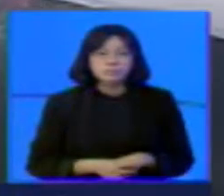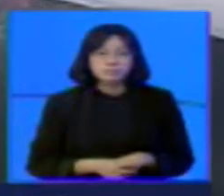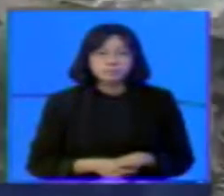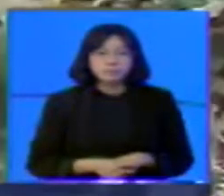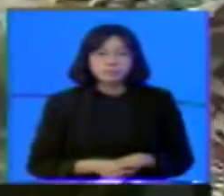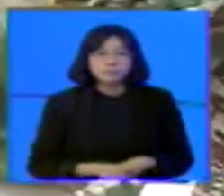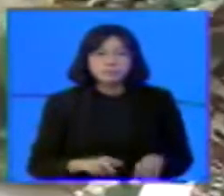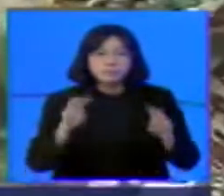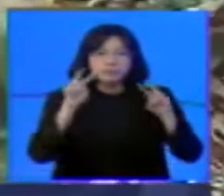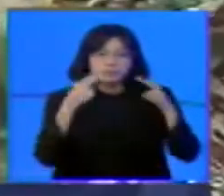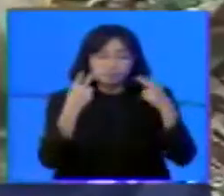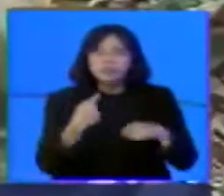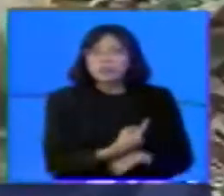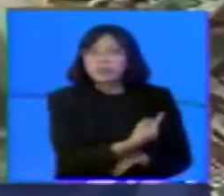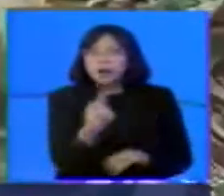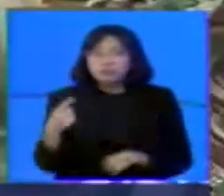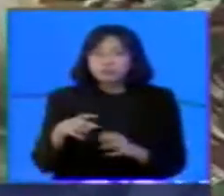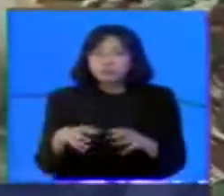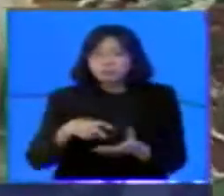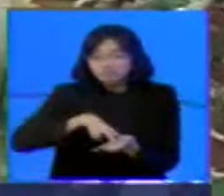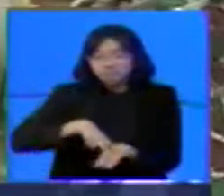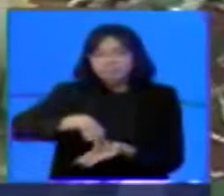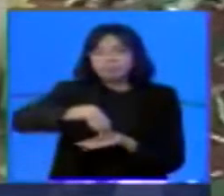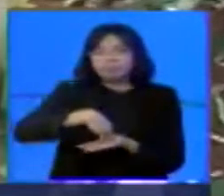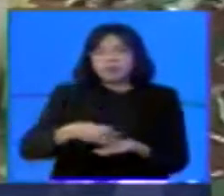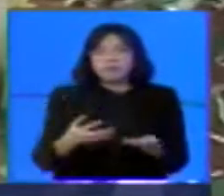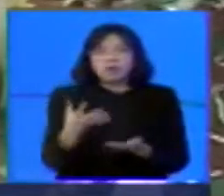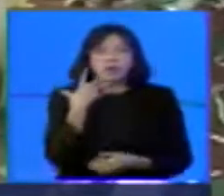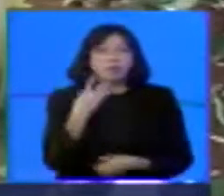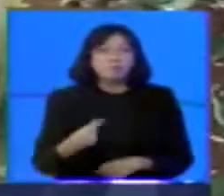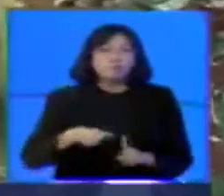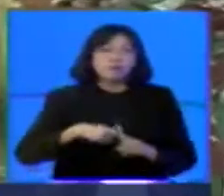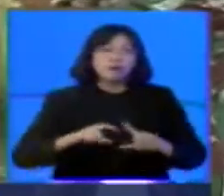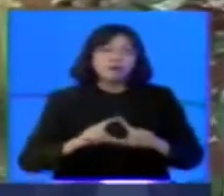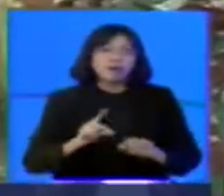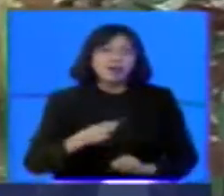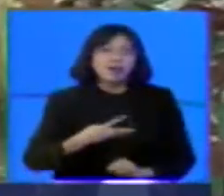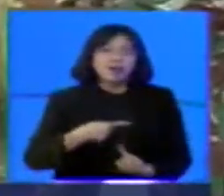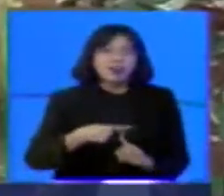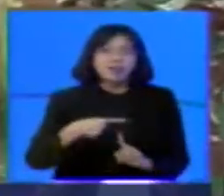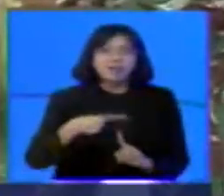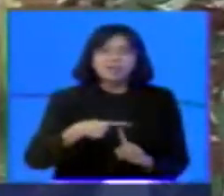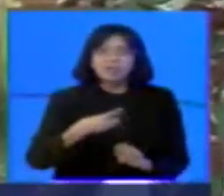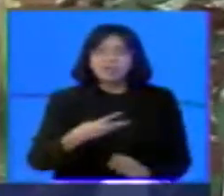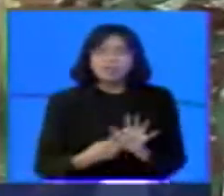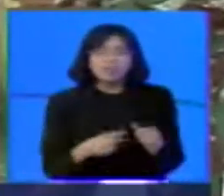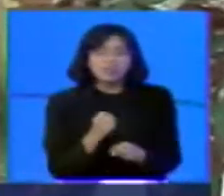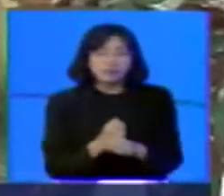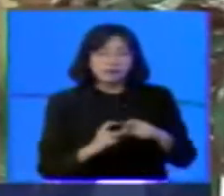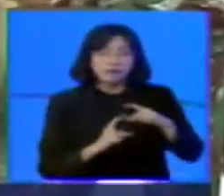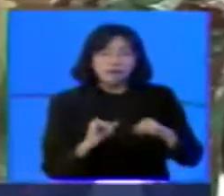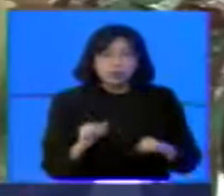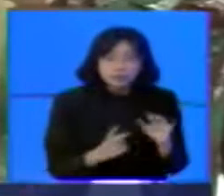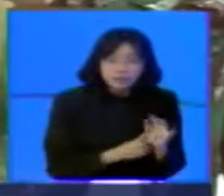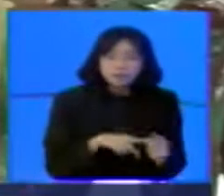Ya, Tommy, saat ini kami berada di kawasan Karetteng Sin, Bendungan Hilir, yang mana saat ini kawasan terendam banjir karena